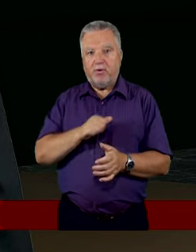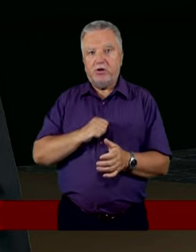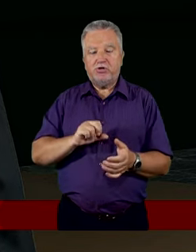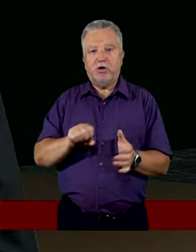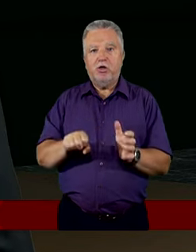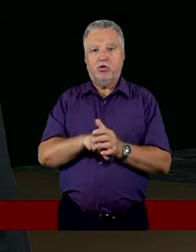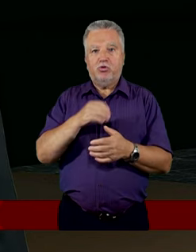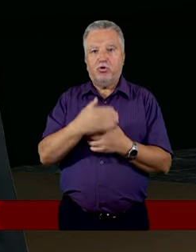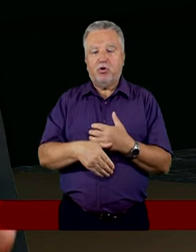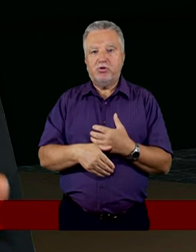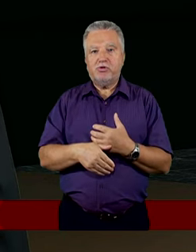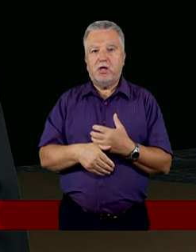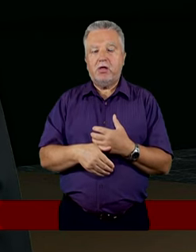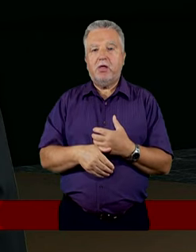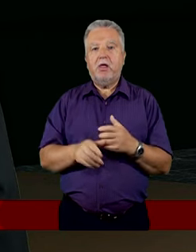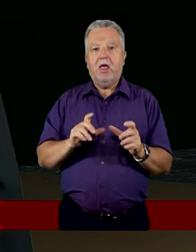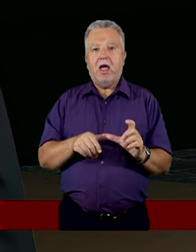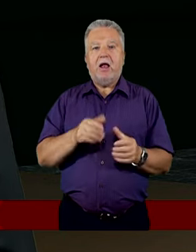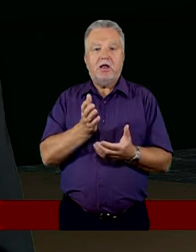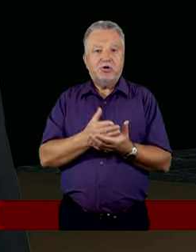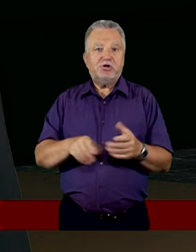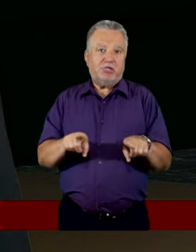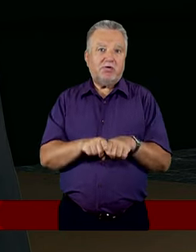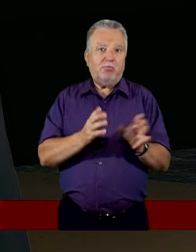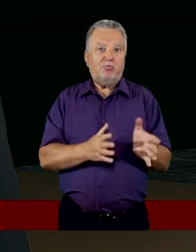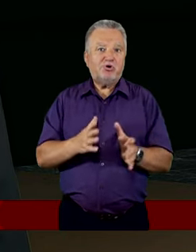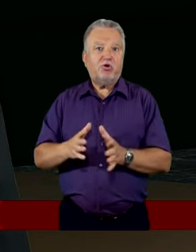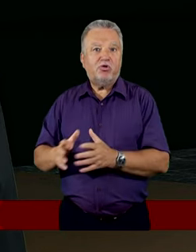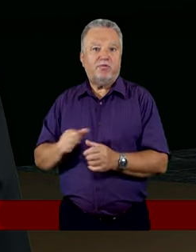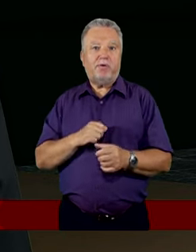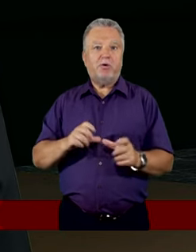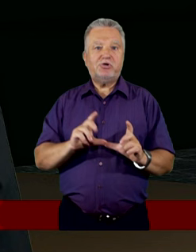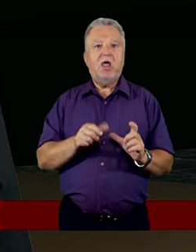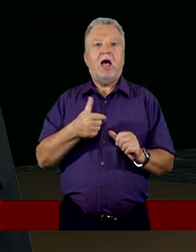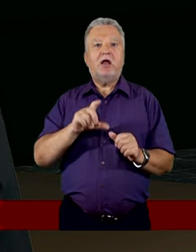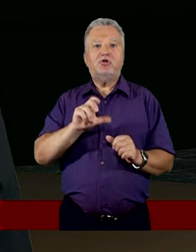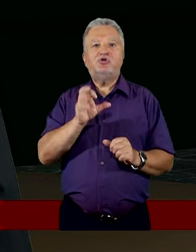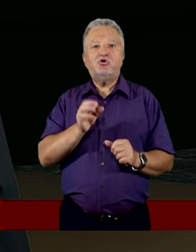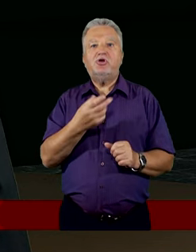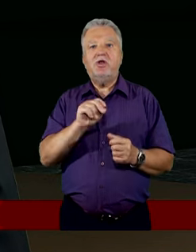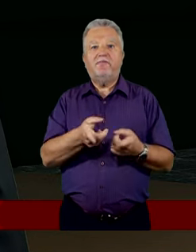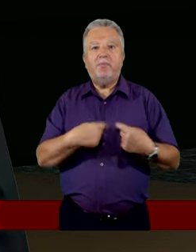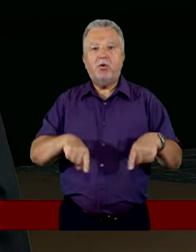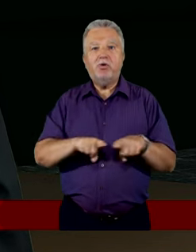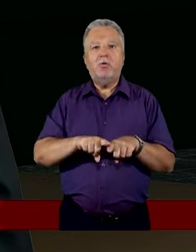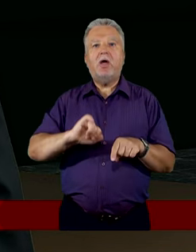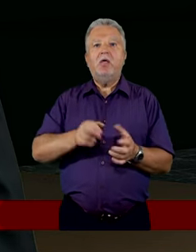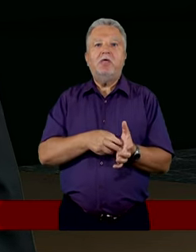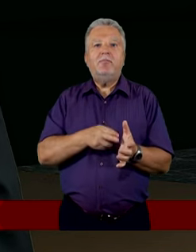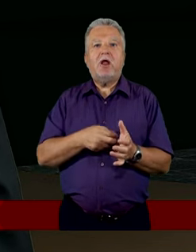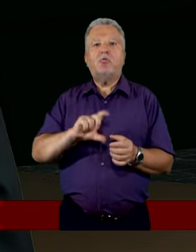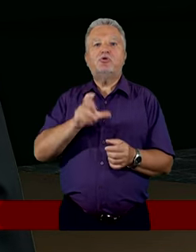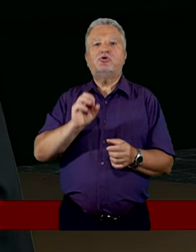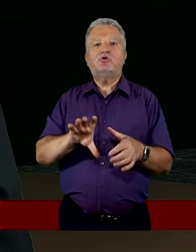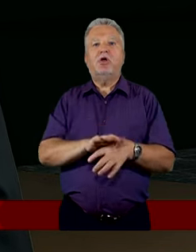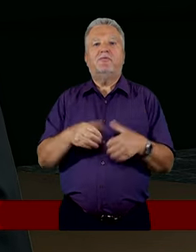naprawdę tak do końca, a część się znajdzie, która też się przygotowywała, ale nie wypełniła, czegoś im zabrakło w życiu. To jest